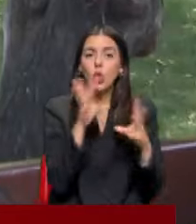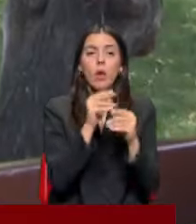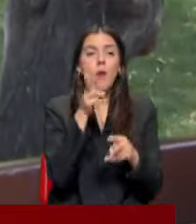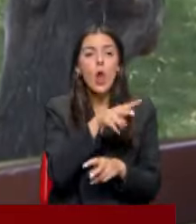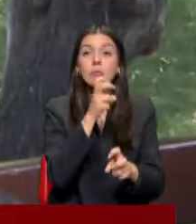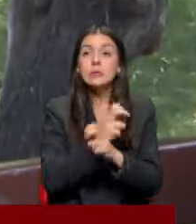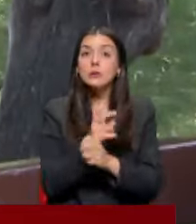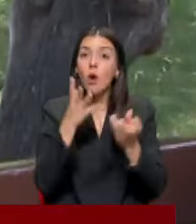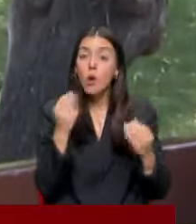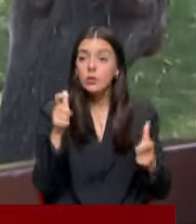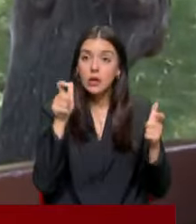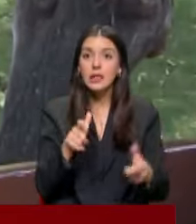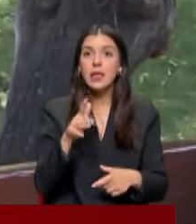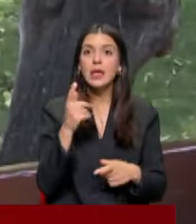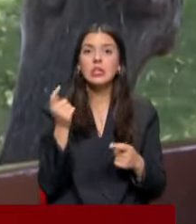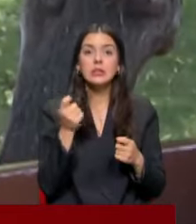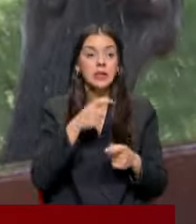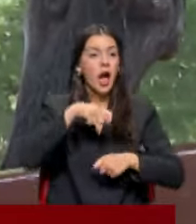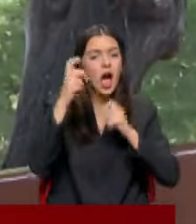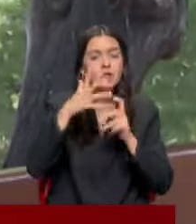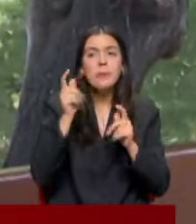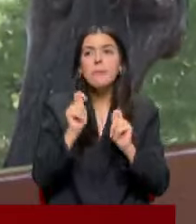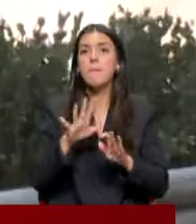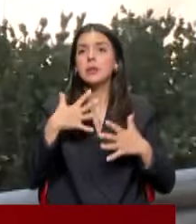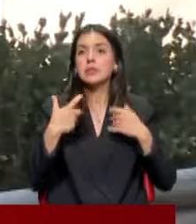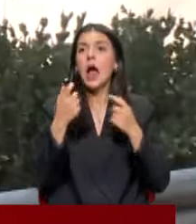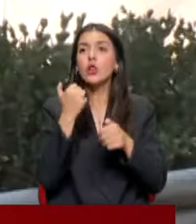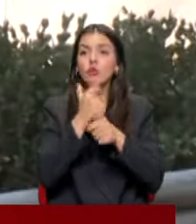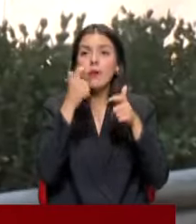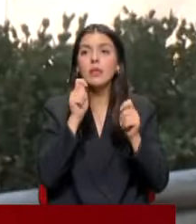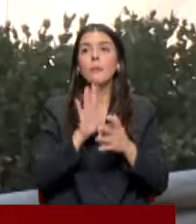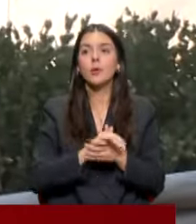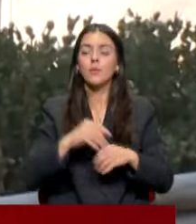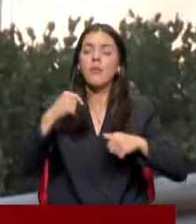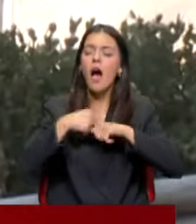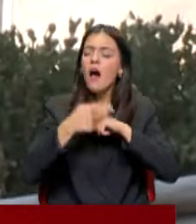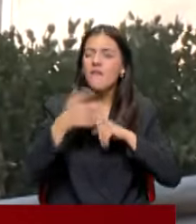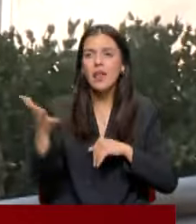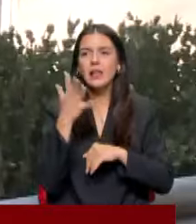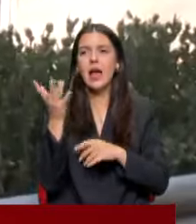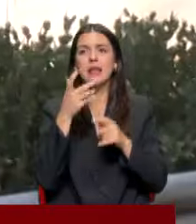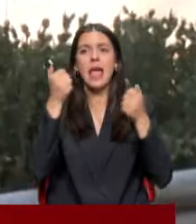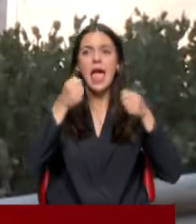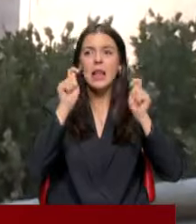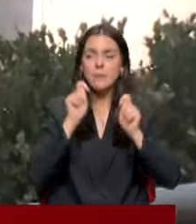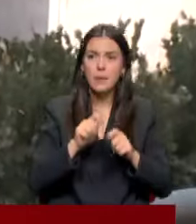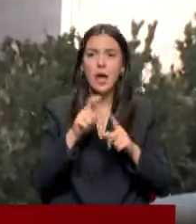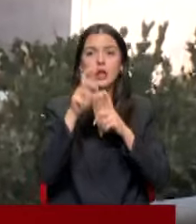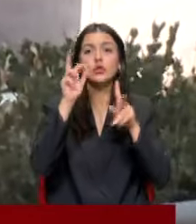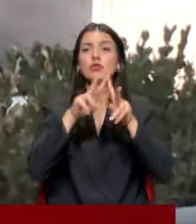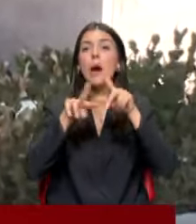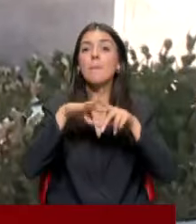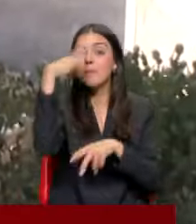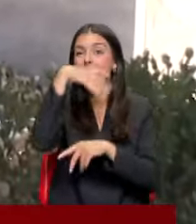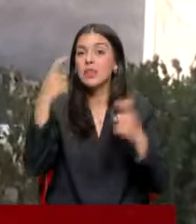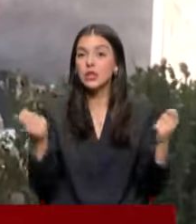olduğu yerde daha az işçi sağlığı iş güvenliği harcamaları yapayım. Bütün çaba bu. Haftalardır eylem yapan Somalı maden işçilerinin son durağı